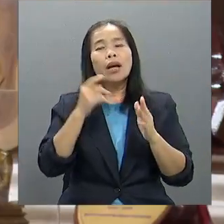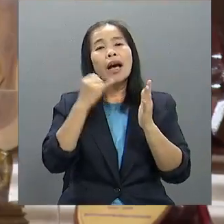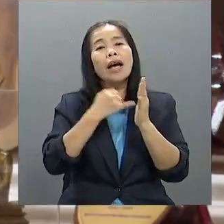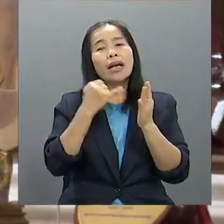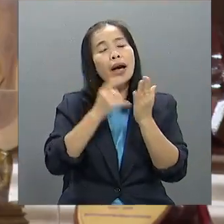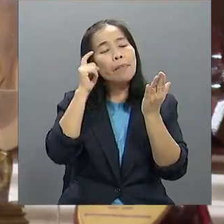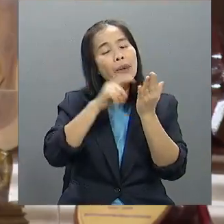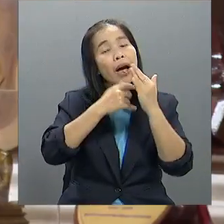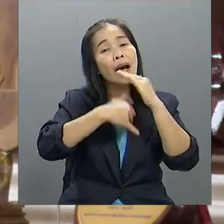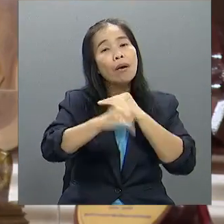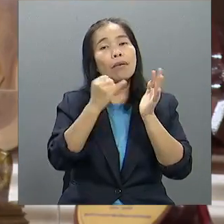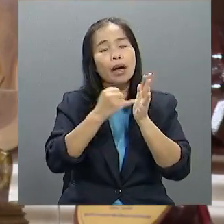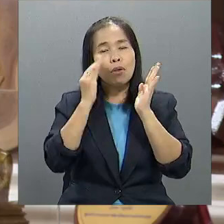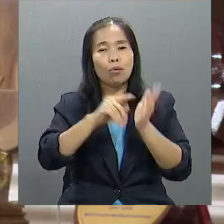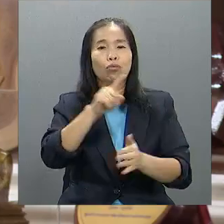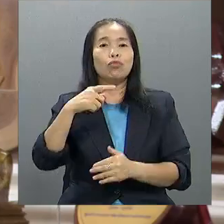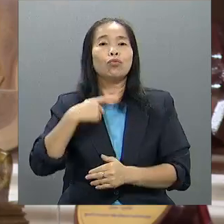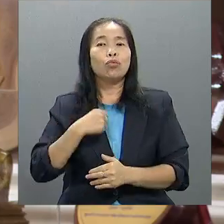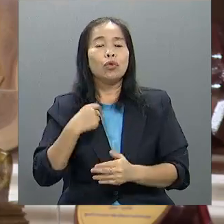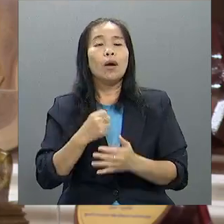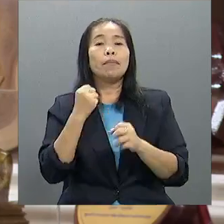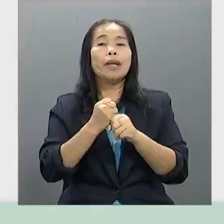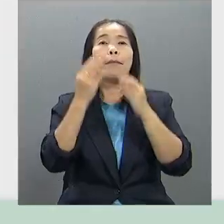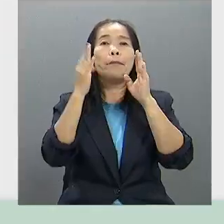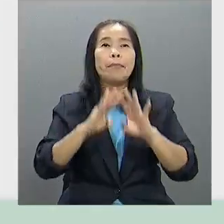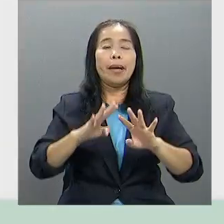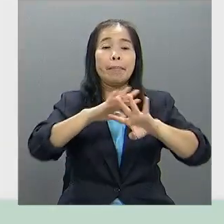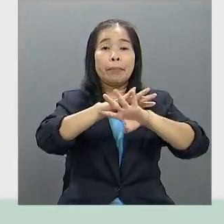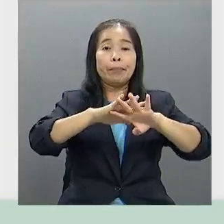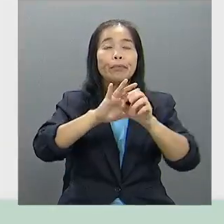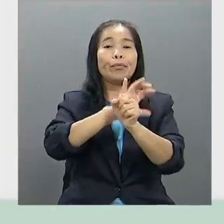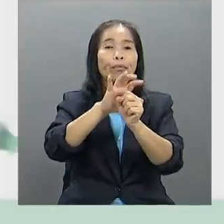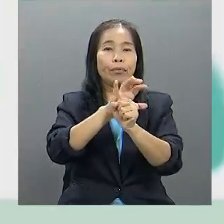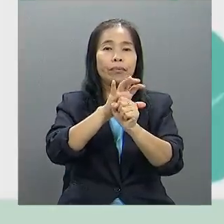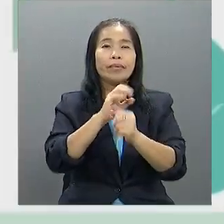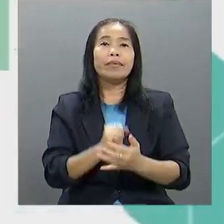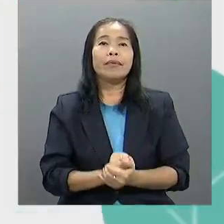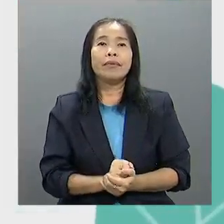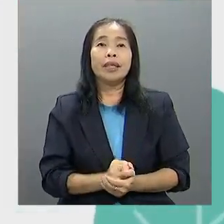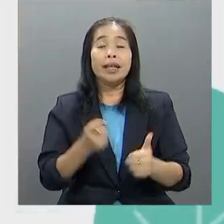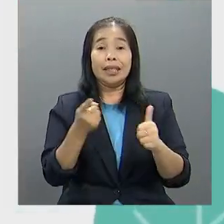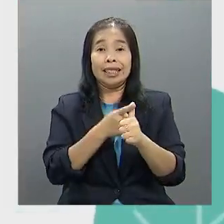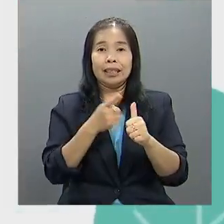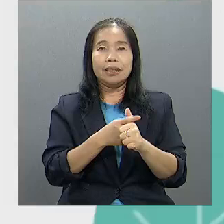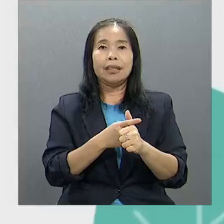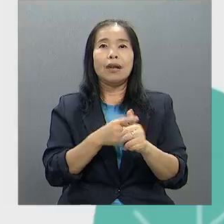นักนะครับก็เลยออกมาเป็นแค่2ขั้นตอนก็ตอนที่1เลยก็คือแค่เปิดกล้องนะเ